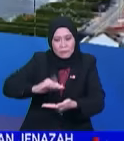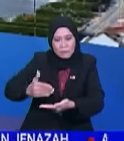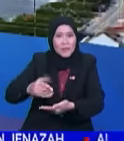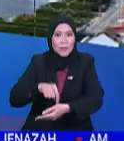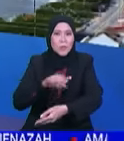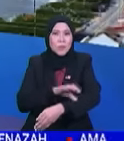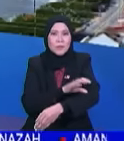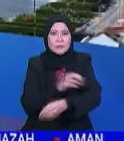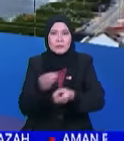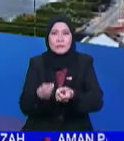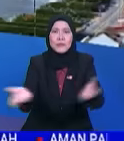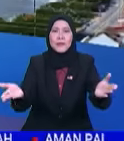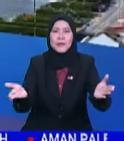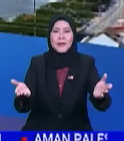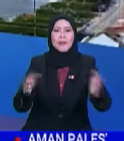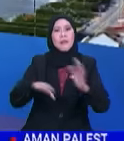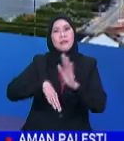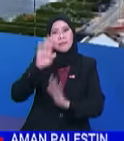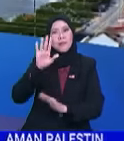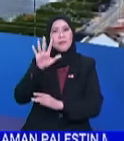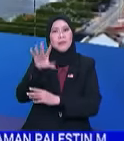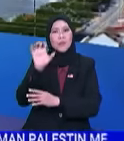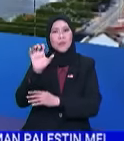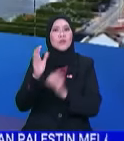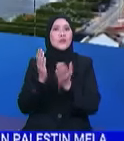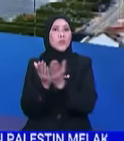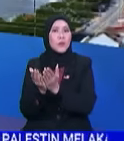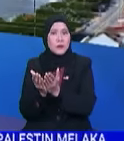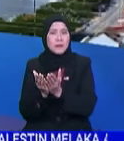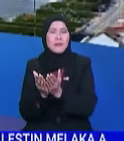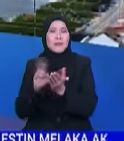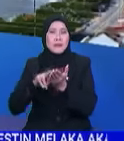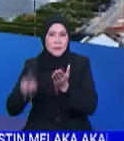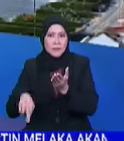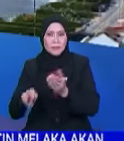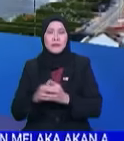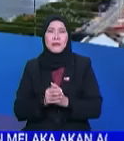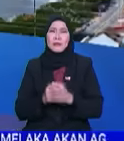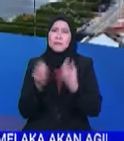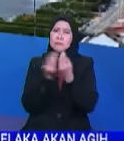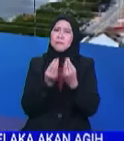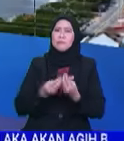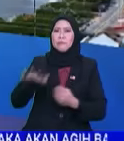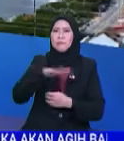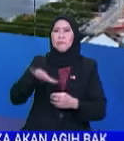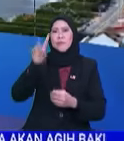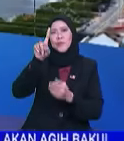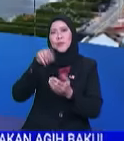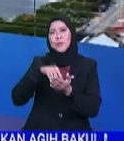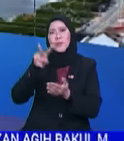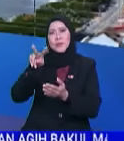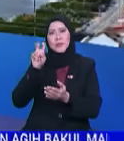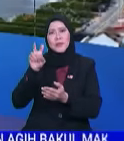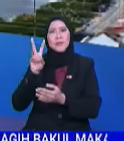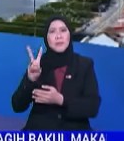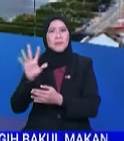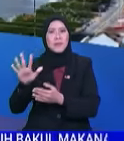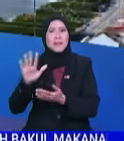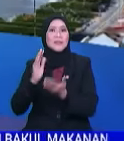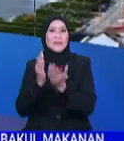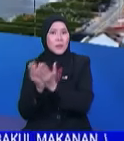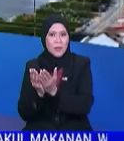telah diedarkan kepada lebih 500 buah sekolah rendah di negeri ini dengan jangkaan kesemua 1,265 buah